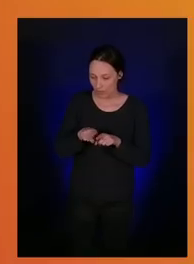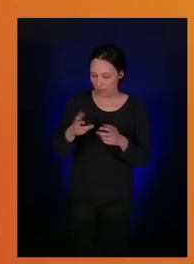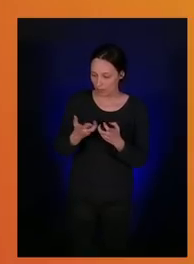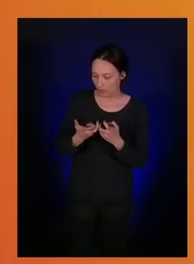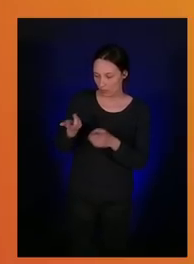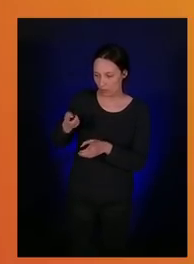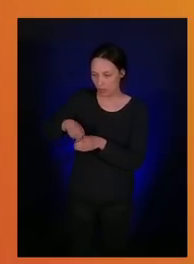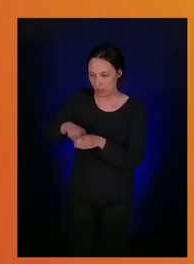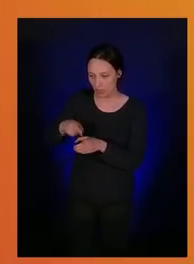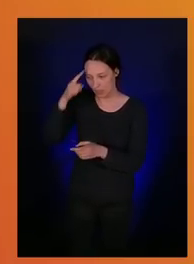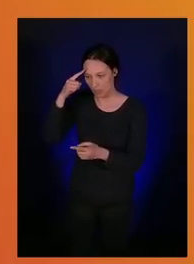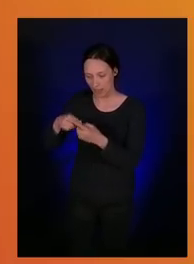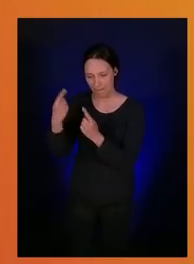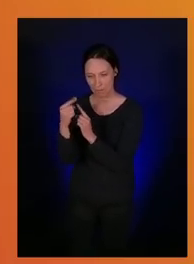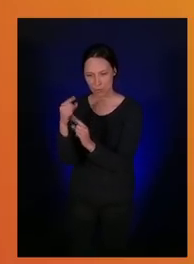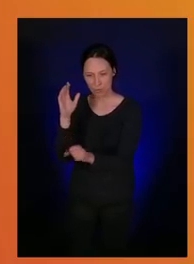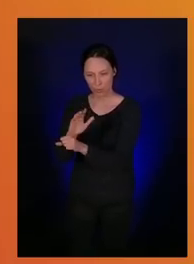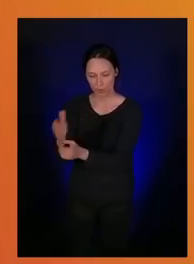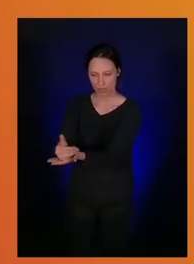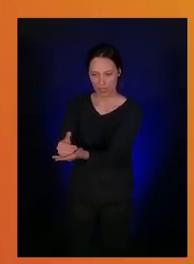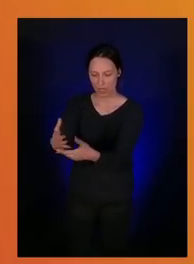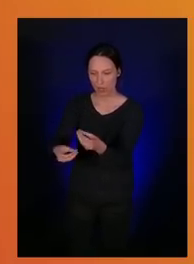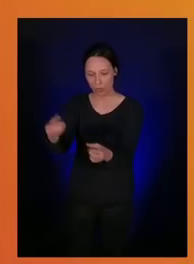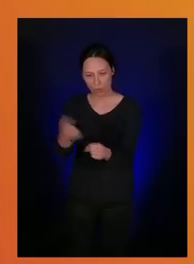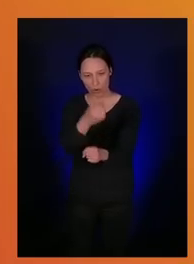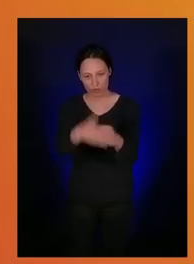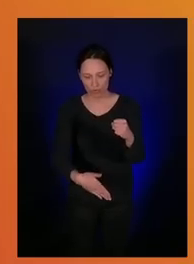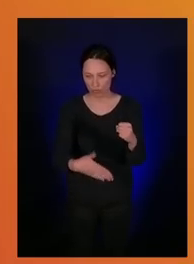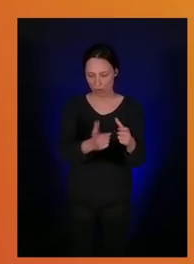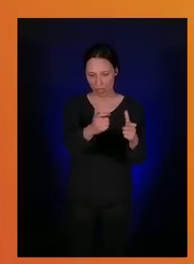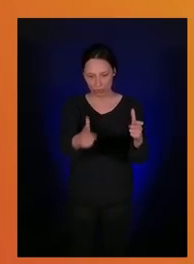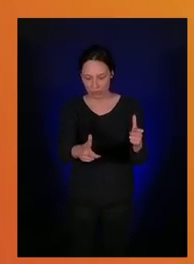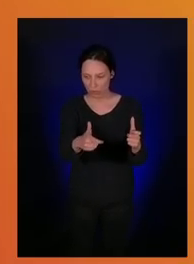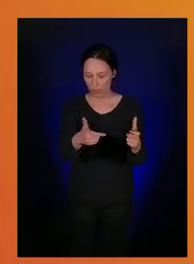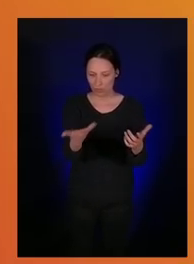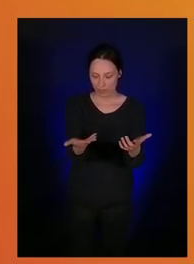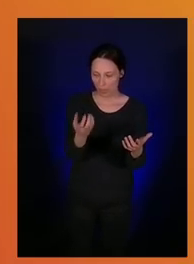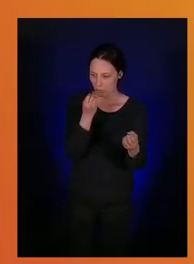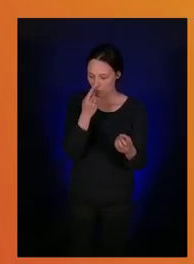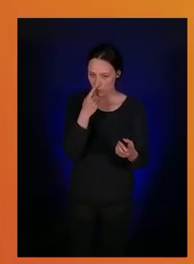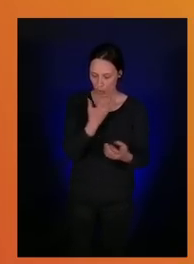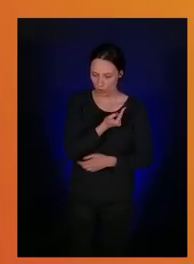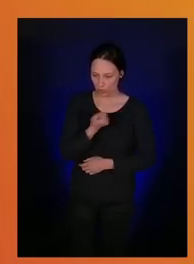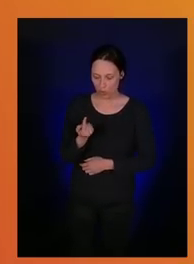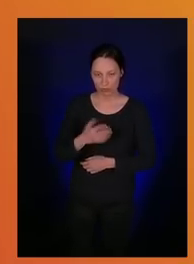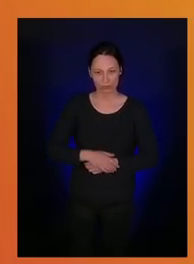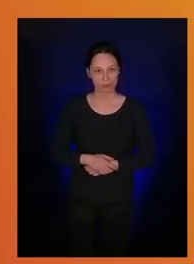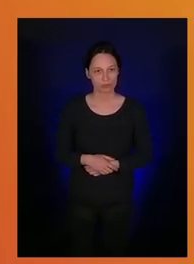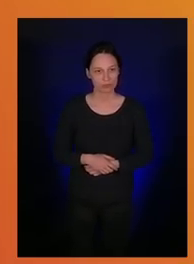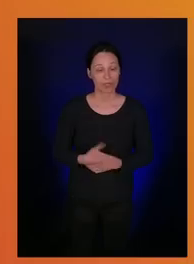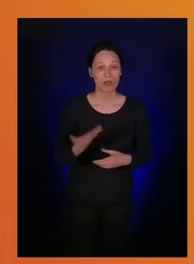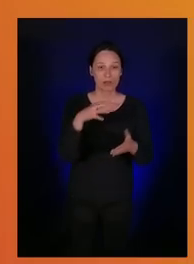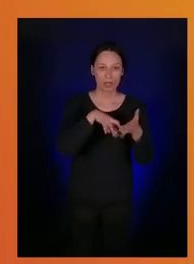luttes sur les salaires ou les enjeux industriels ou les fédérations ont fait toutes seules. Ce qu'il manque dans ce